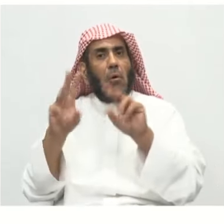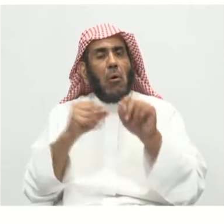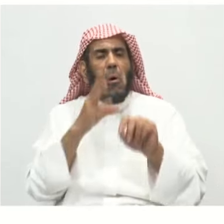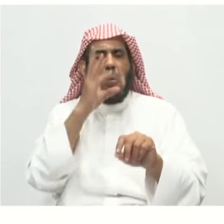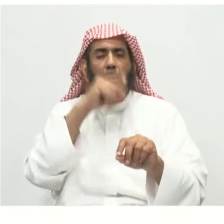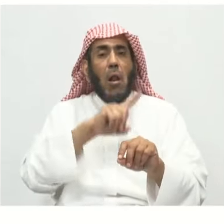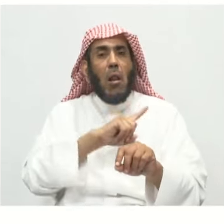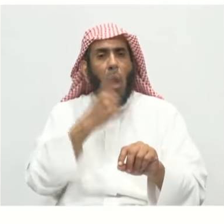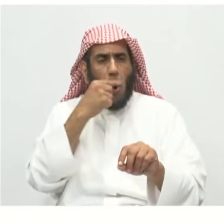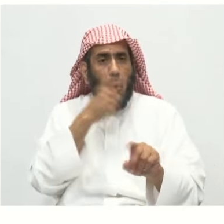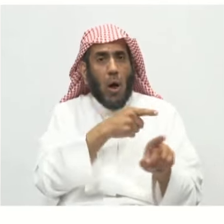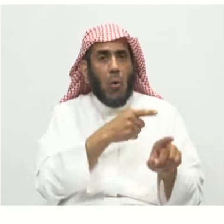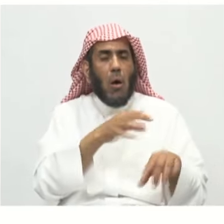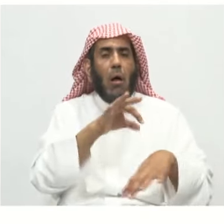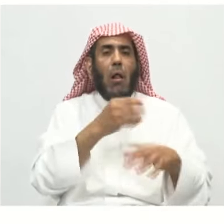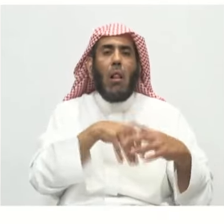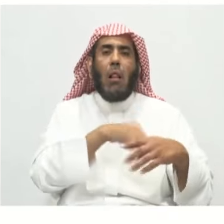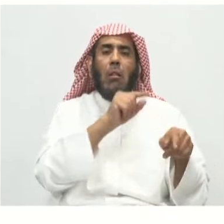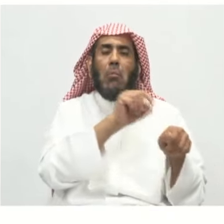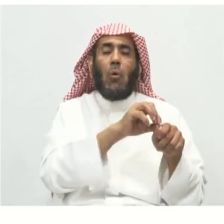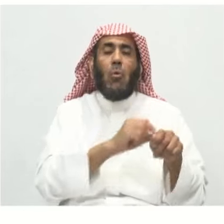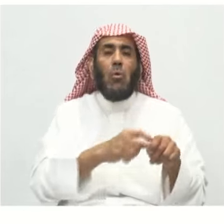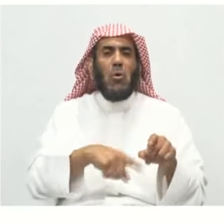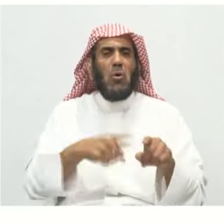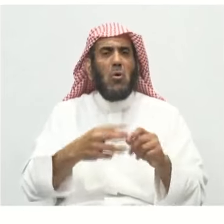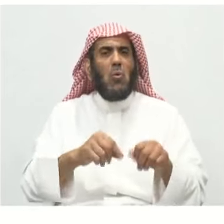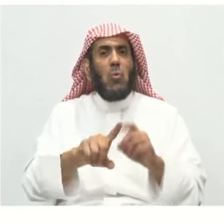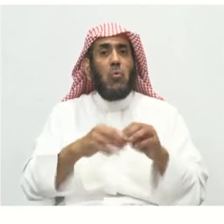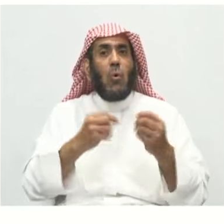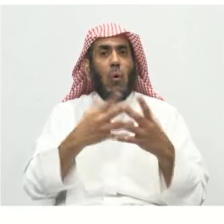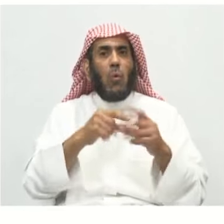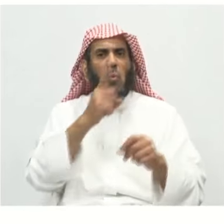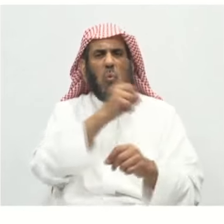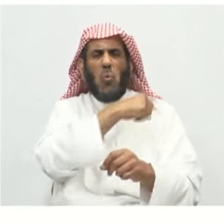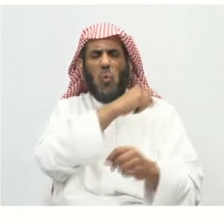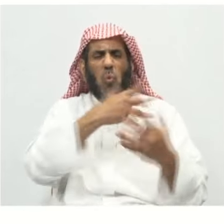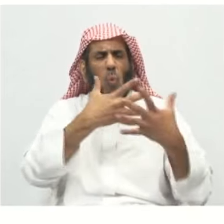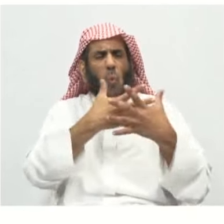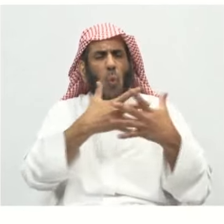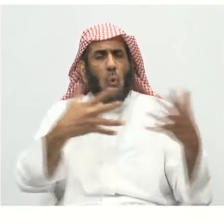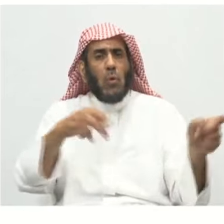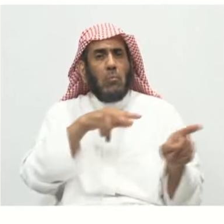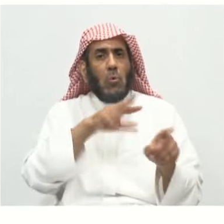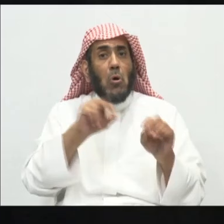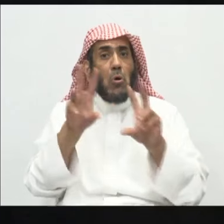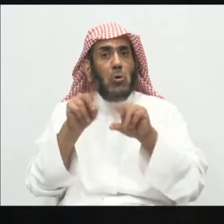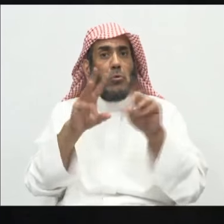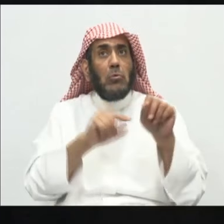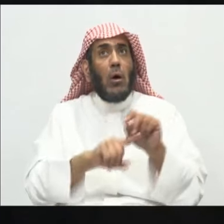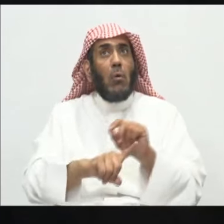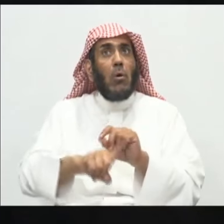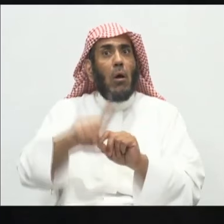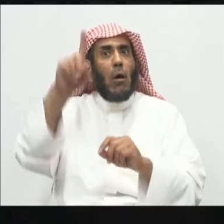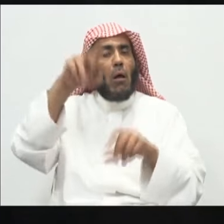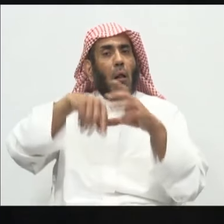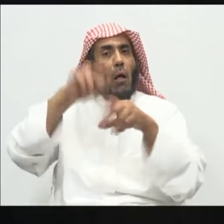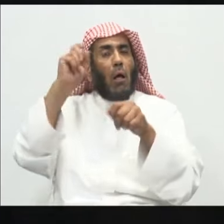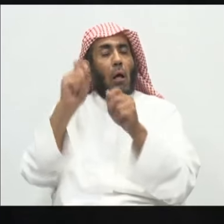لا يستحقها وهو المخلوق فهنا ظلم عظيم معى انك تظلم وهذا هو ظلم كبير جدا انك تساوي الخالق